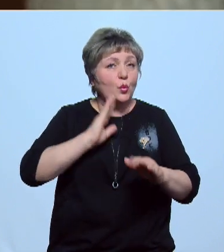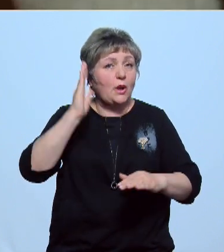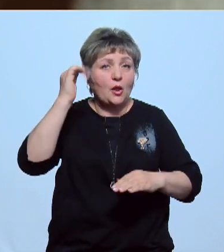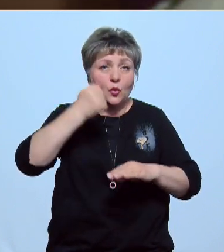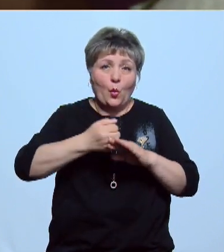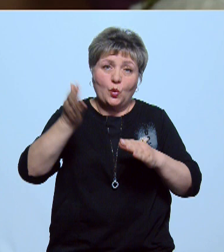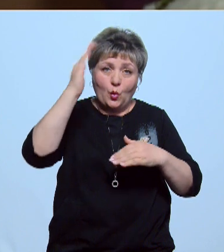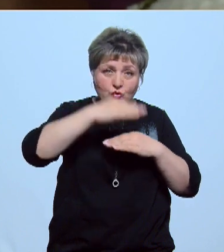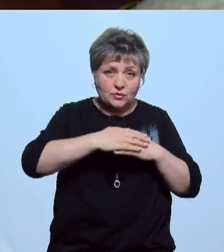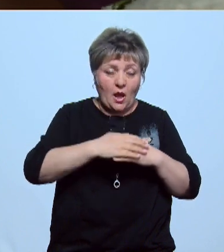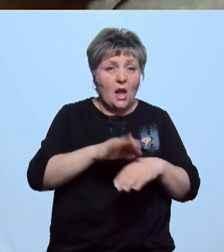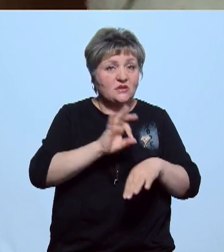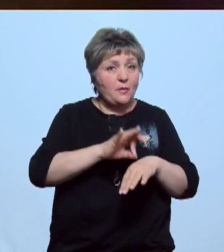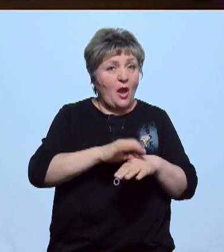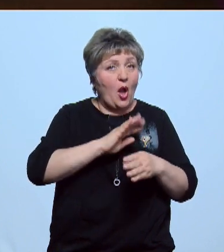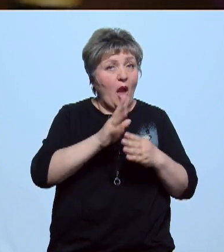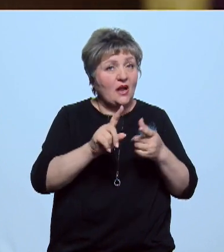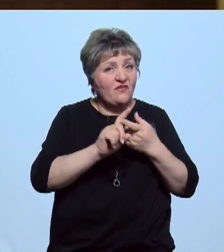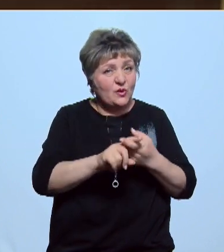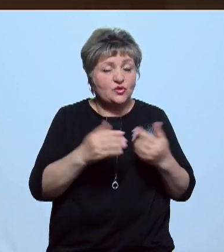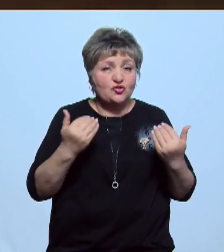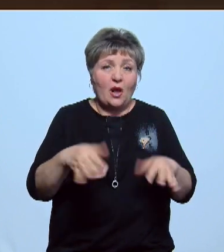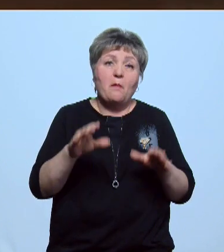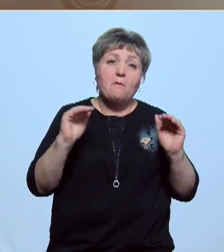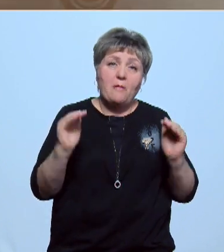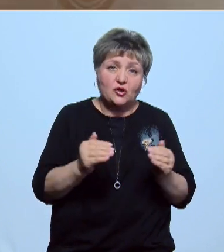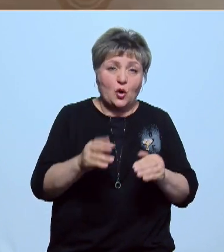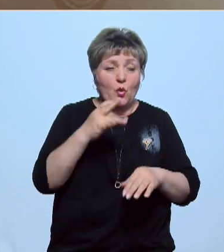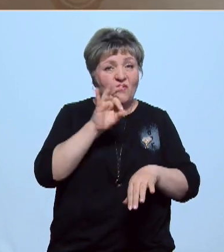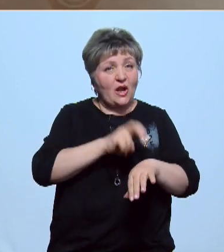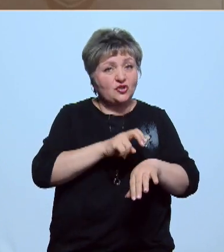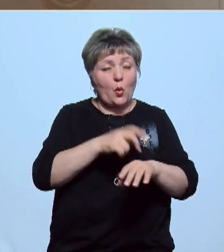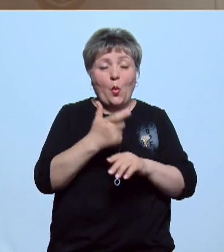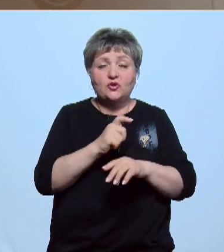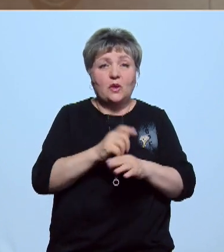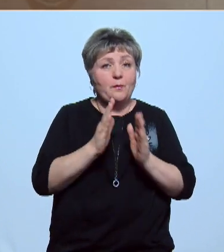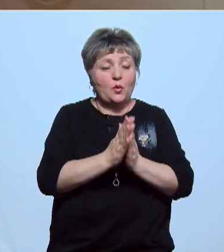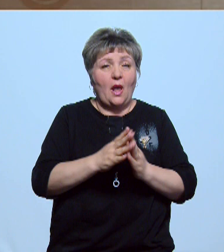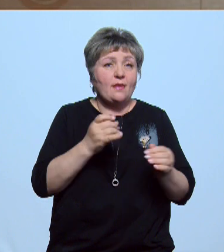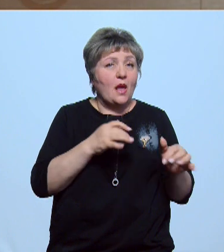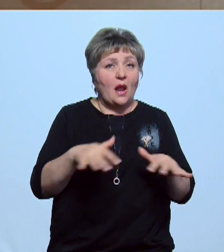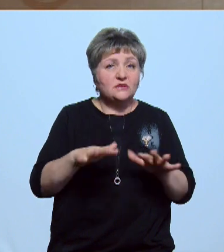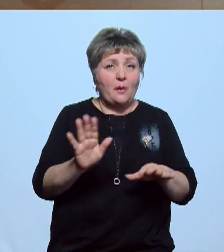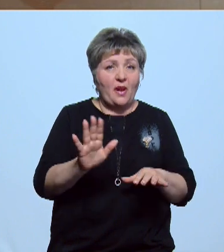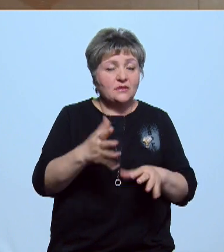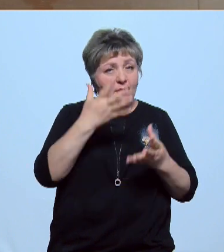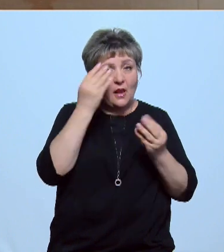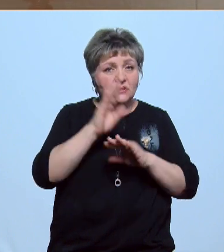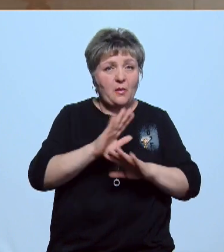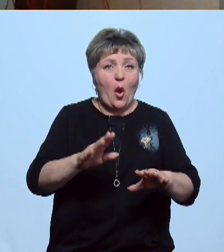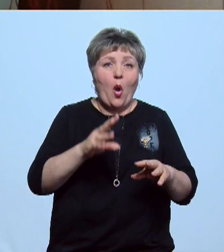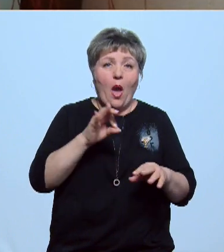ночи. Сегодня заболевших коронавирусом значительно меньше. Но врачи очень просят не расслабляться и не забывать о